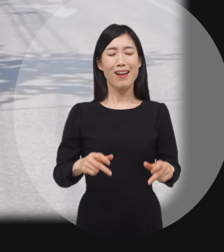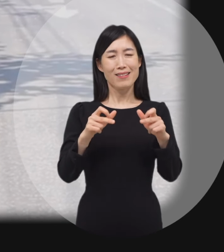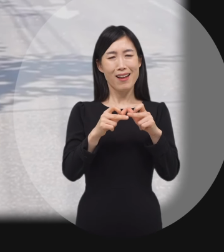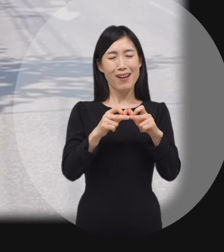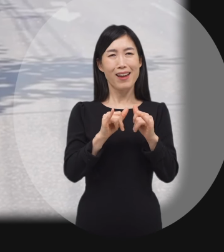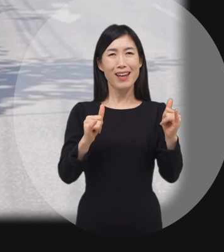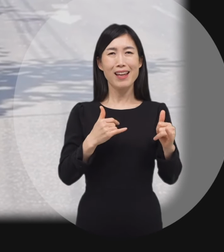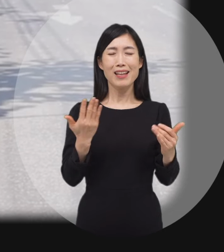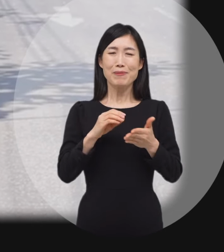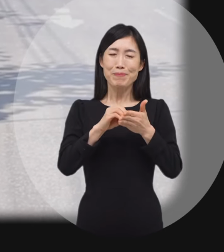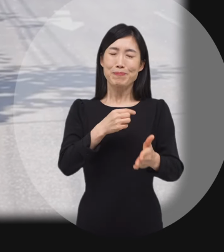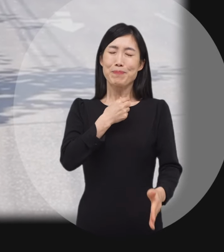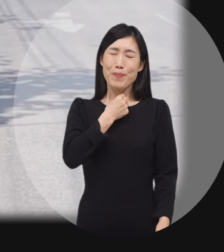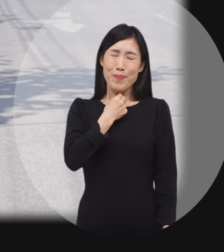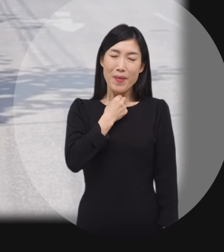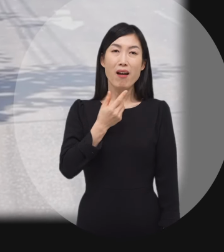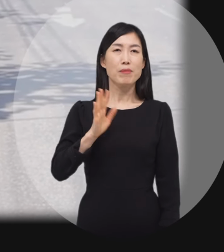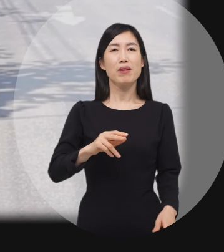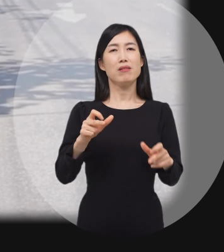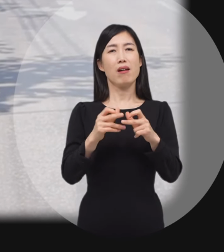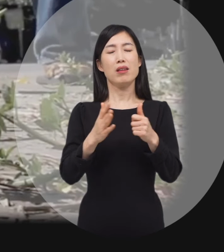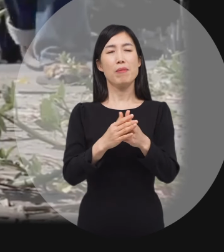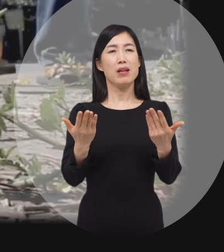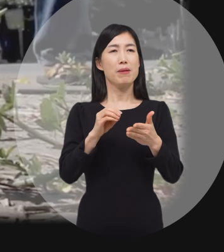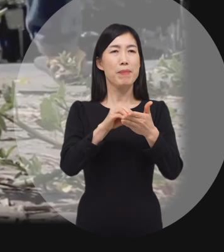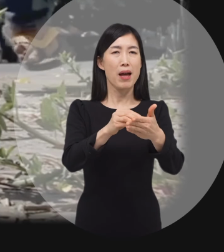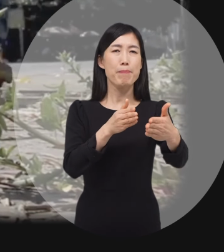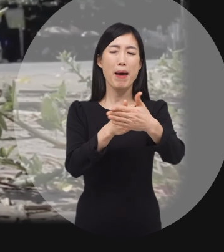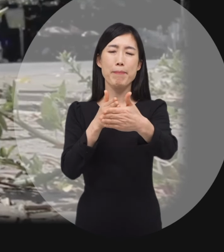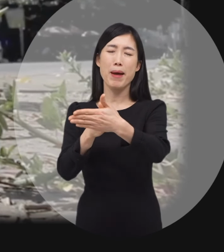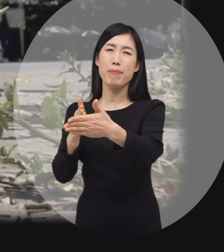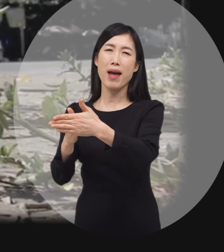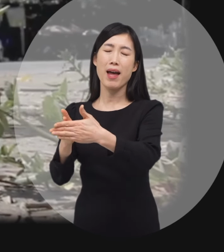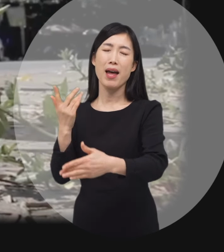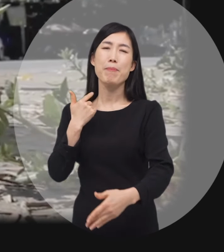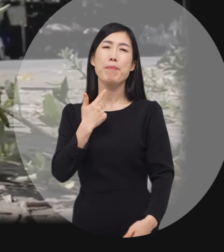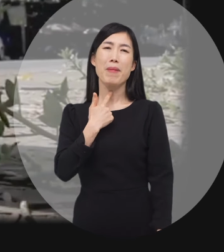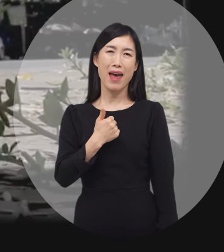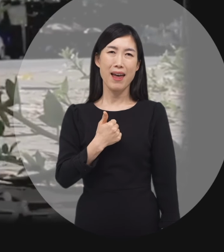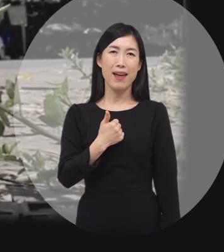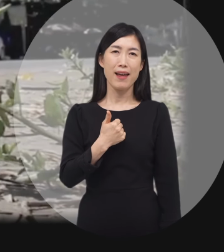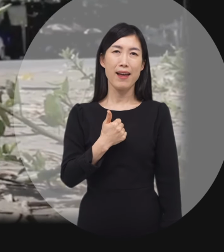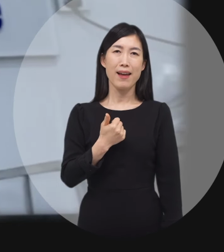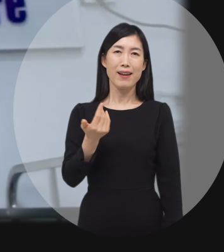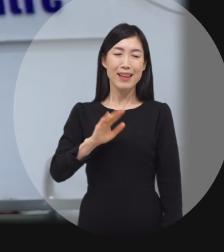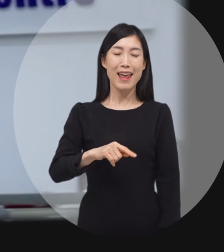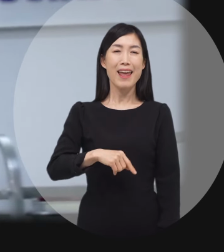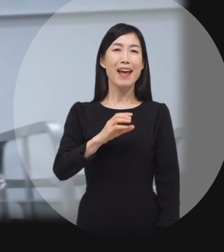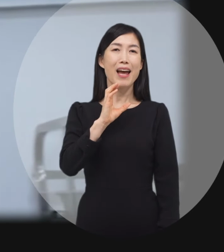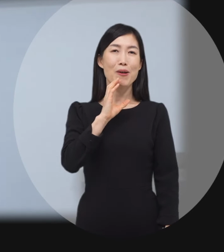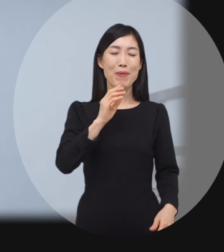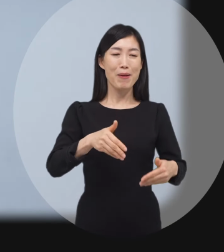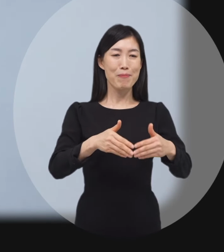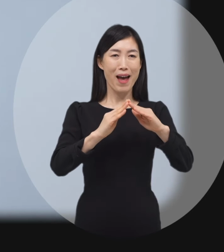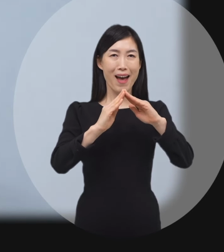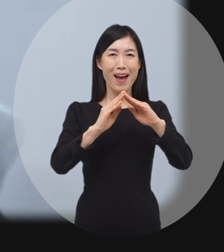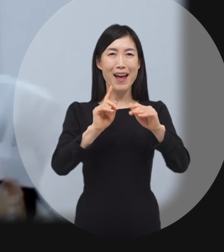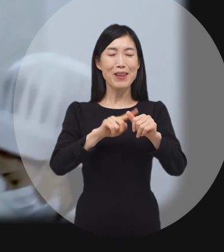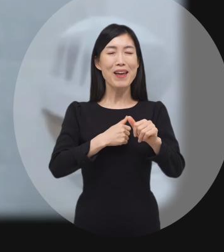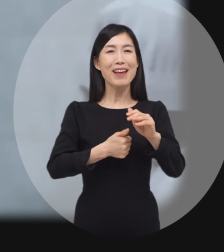누구보다 일자리가 간절했지만 장애로 인해 거절당하기 일쑤였던 지난 날들. 그 속에서 금빛